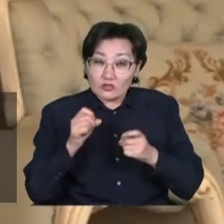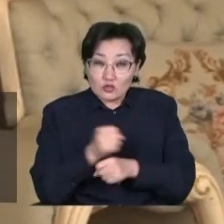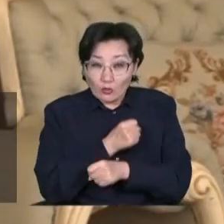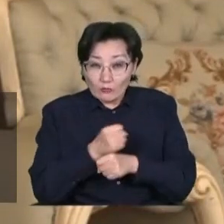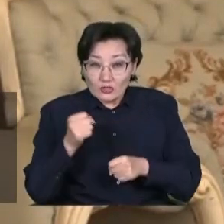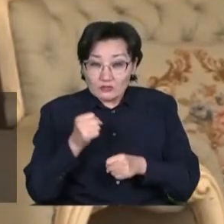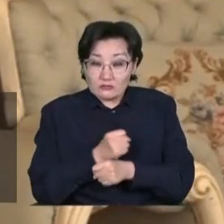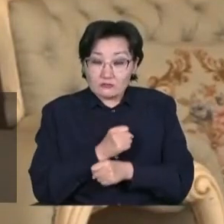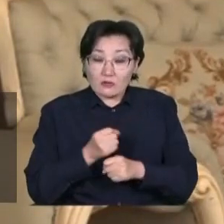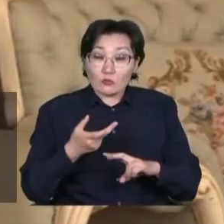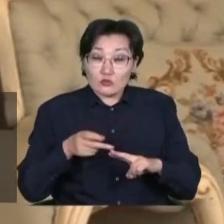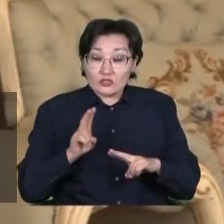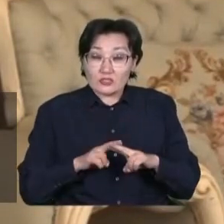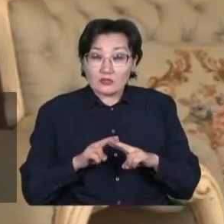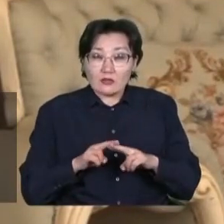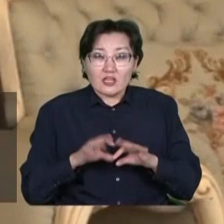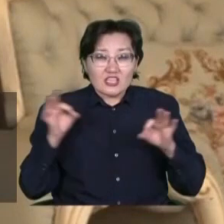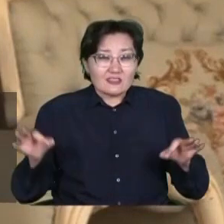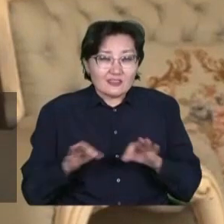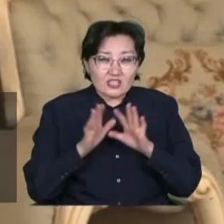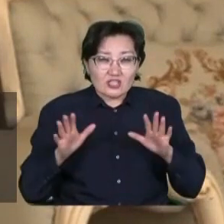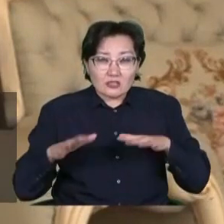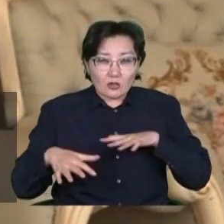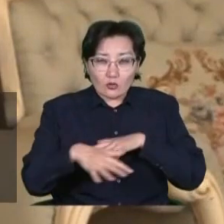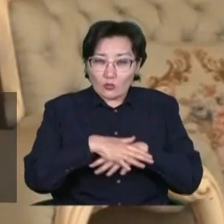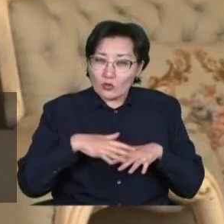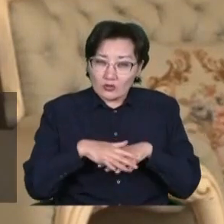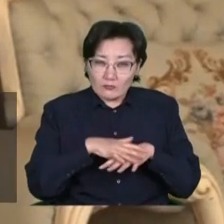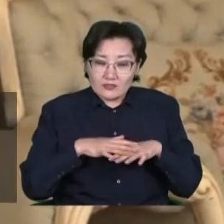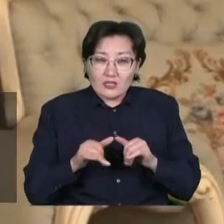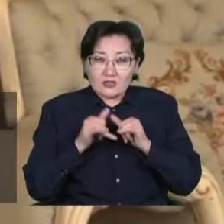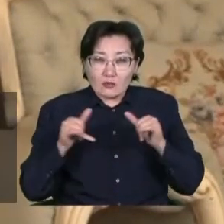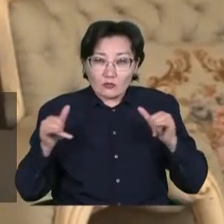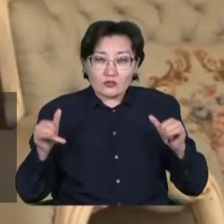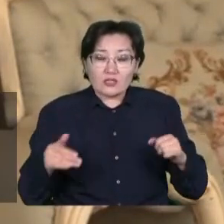Зорлық-зомбылық деген ол еш уақытта халқымызды көгертпейтін